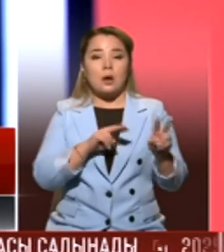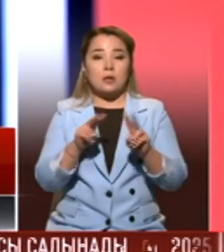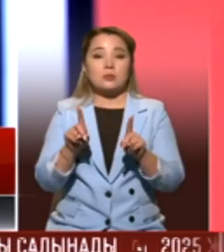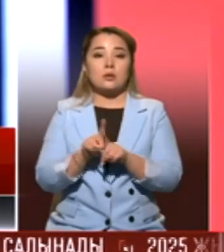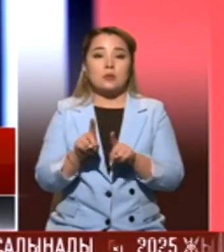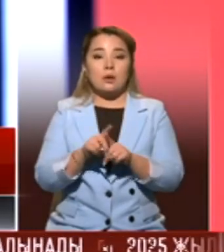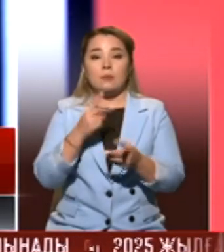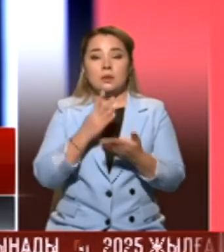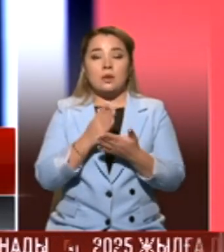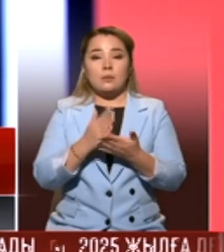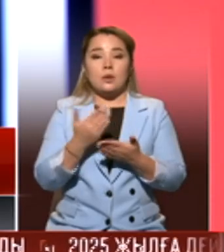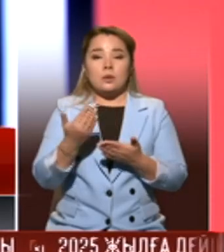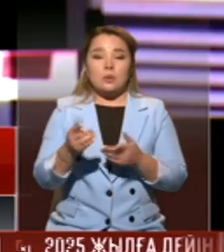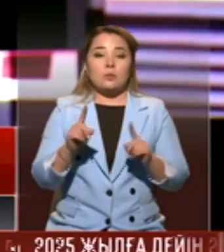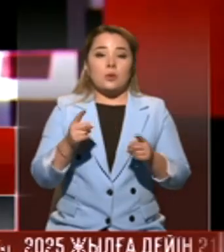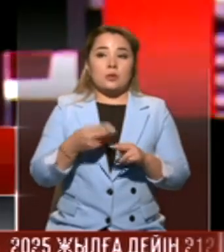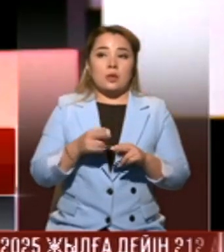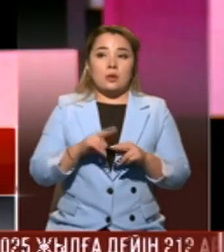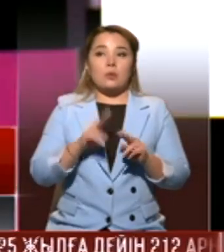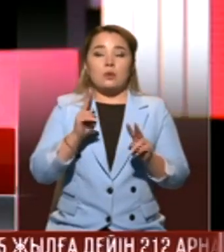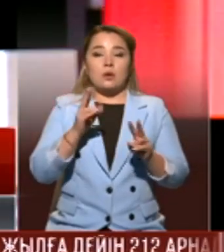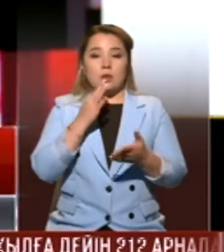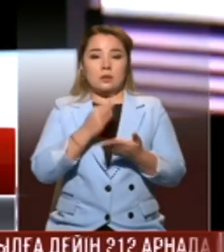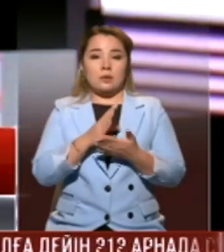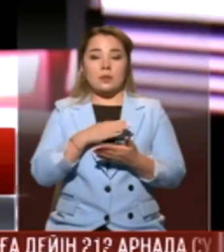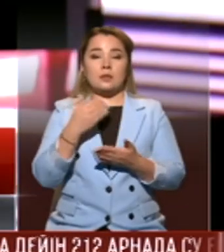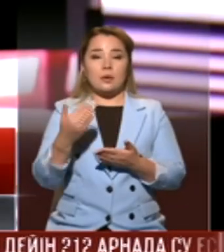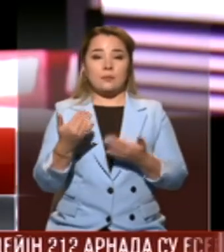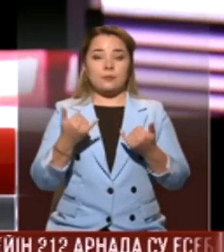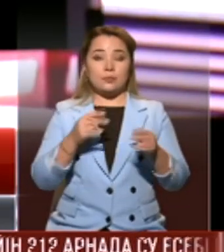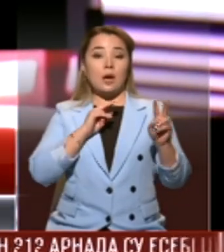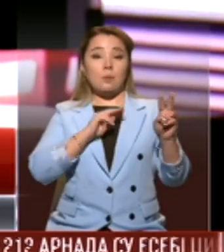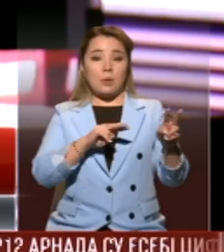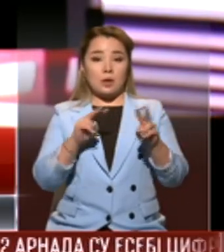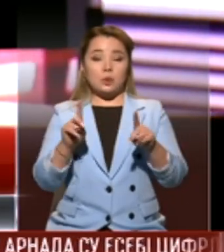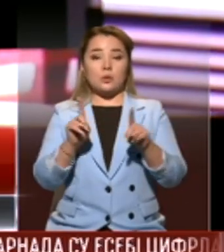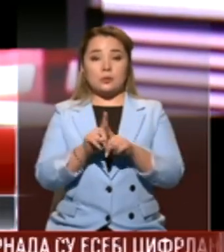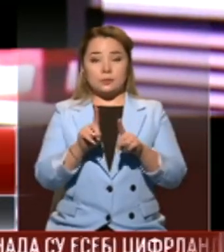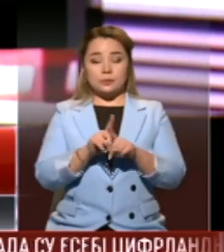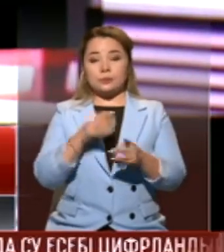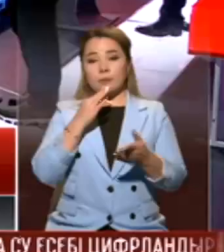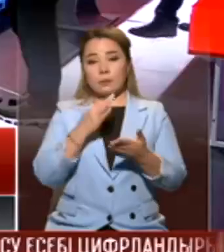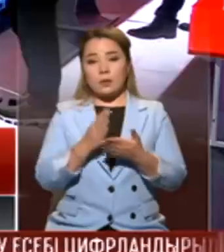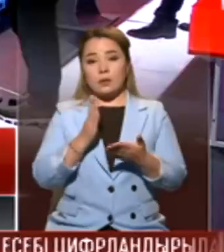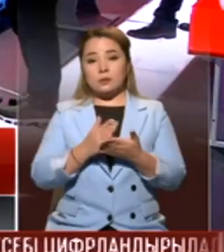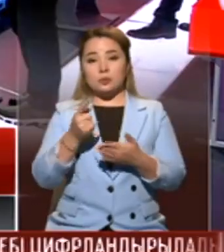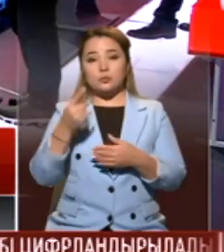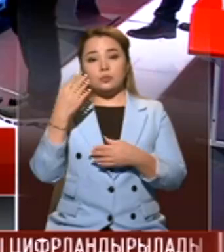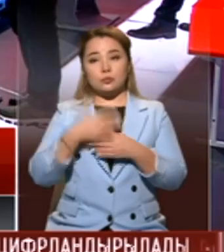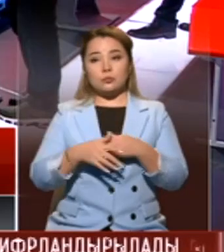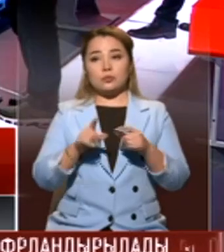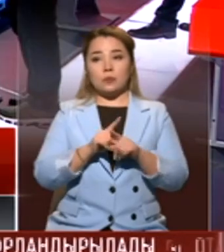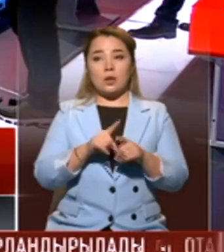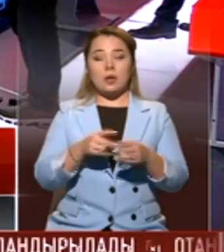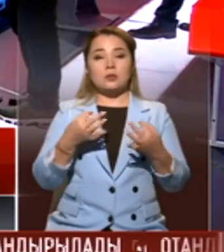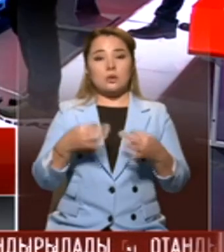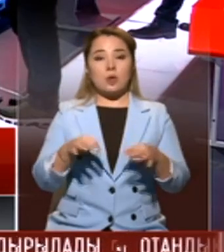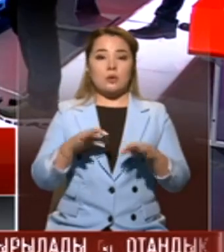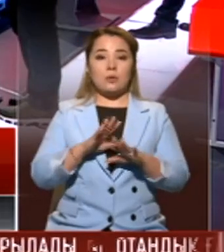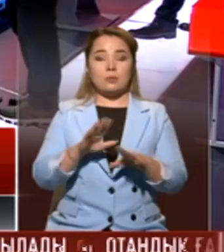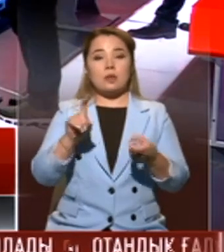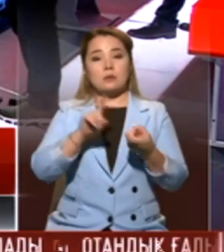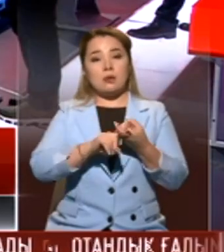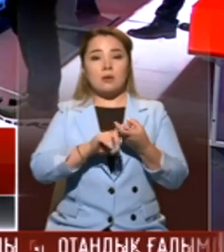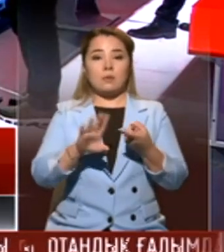Неге тәуелсіз бақылаушы емес, Ерғанат мырза? Кім айтты сізге? Партияның мүддесін қорғайды ғой. Жоқ, бақылаушы деген түсінік кім айтты сізге? Ол тәуелсіз, тәуелді